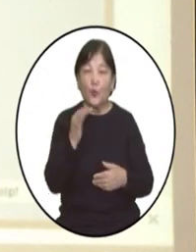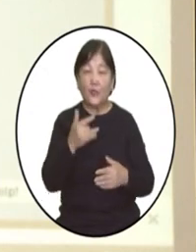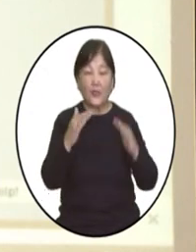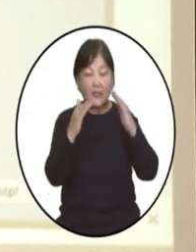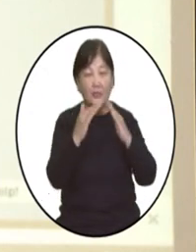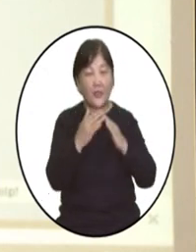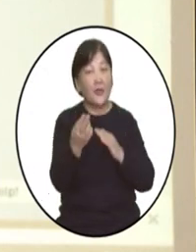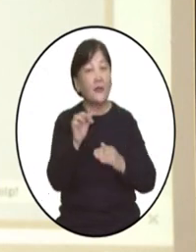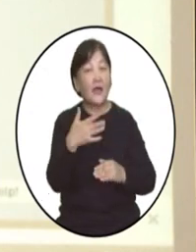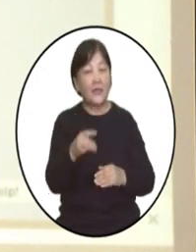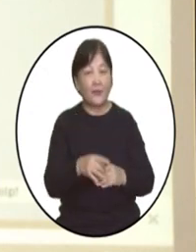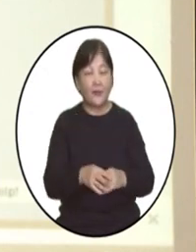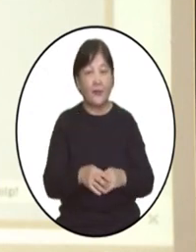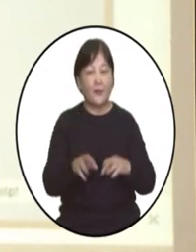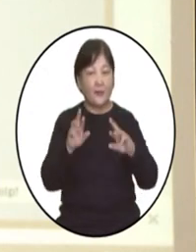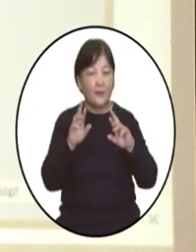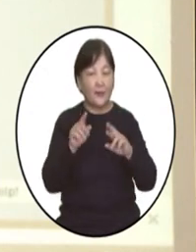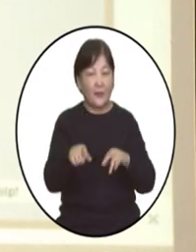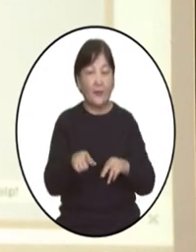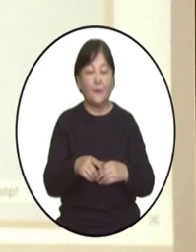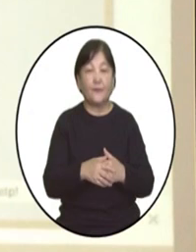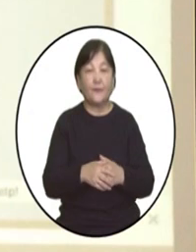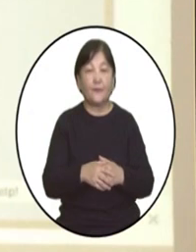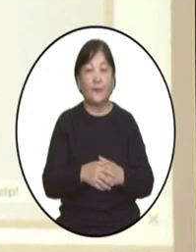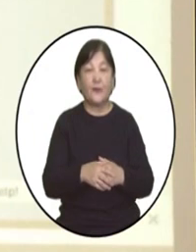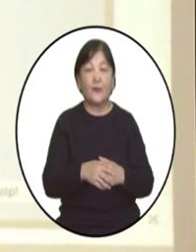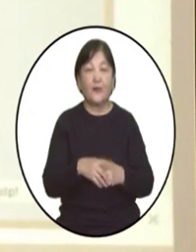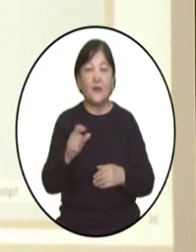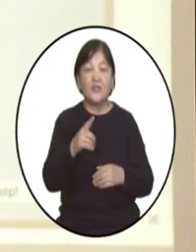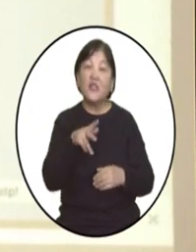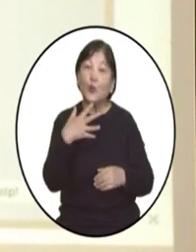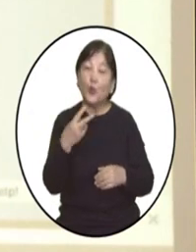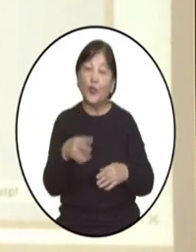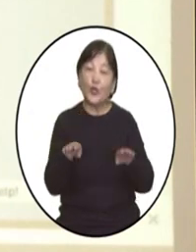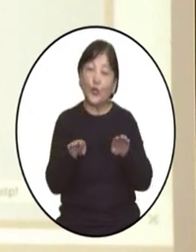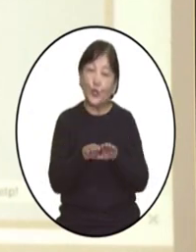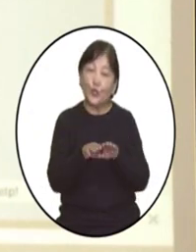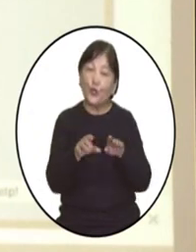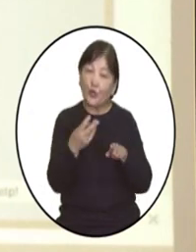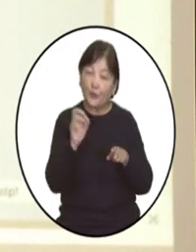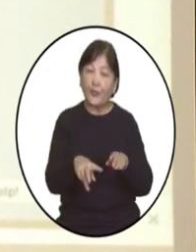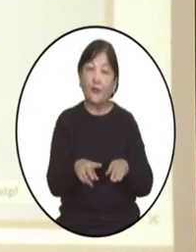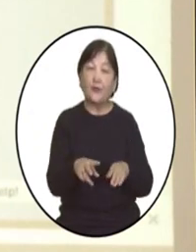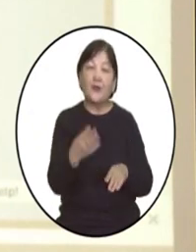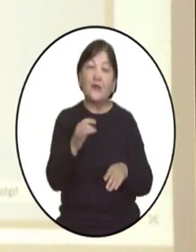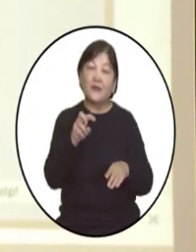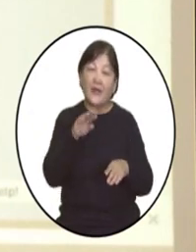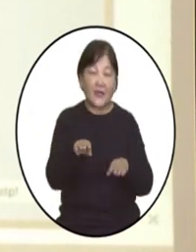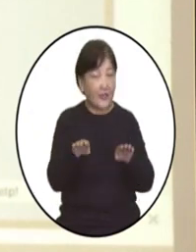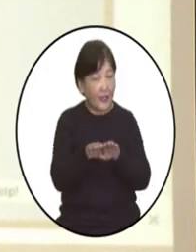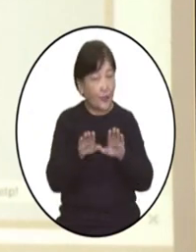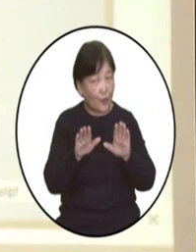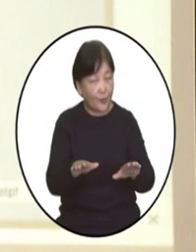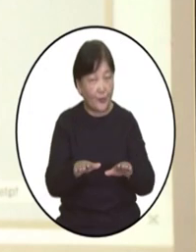багш нь яг за, энд эзлэхүүний тогтмол байлгах, даралтын тогтмол байлгах,